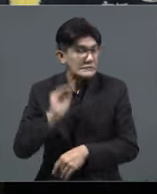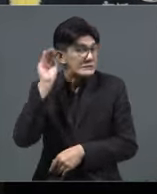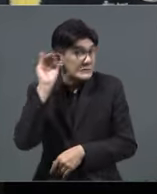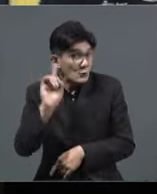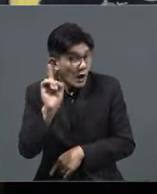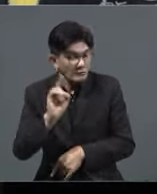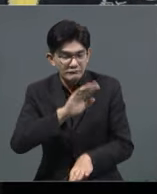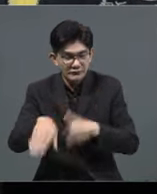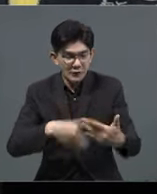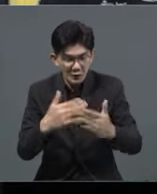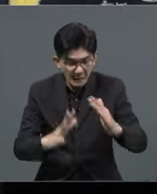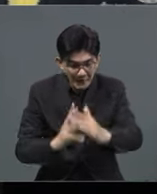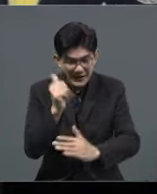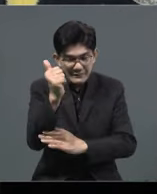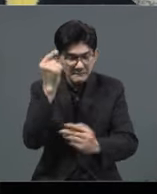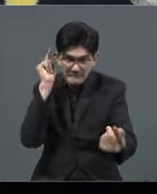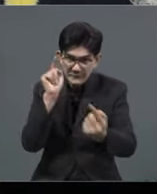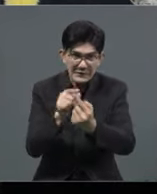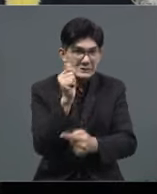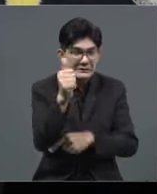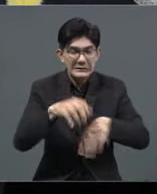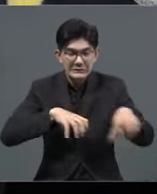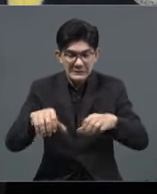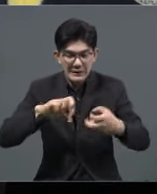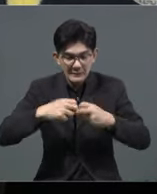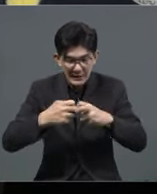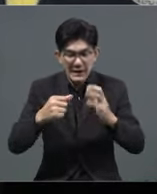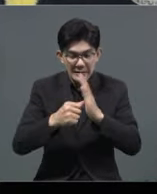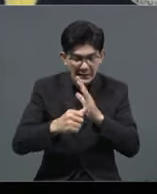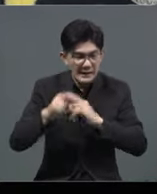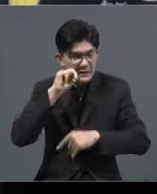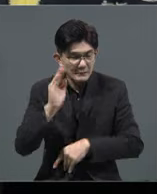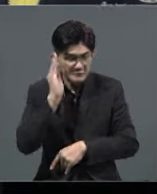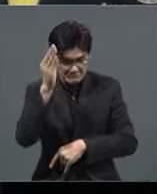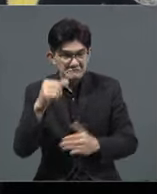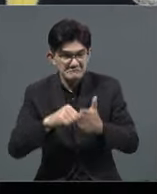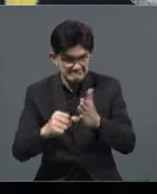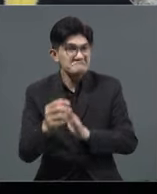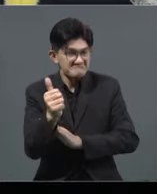ผ่านมันไปได้แล้วเราจะสามารถประสบความสำเร็จในเรื่องการแก้ไขปัญหาน้ำท่วมน้ำแล้งในอนาคต